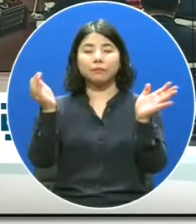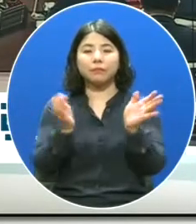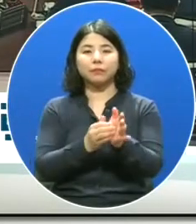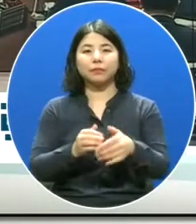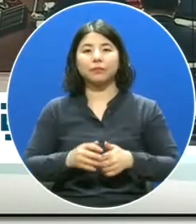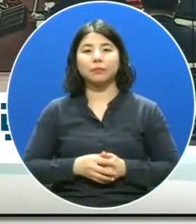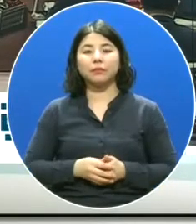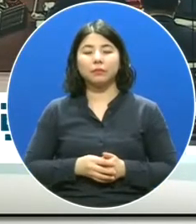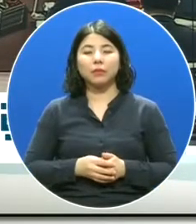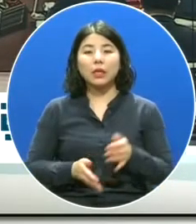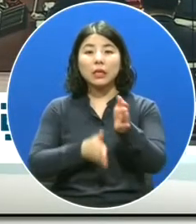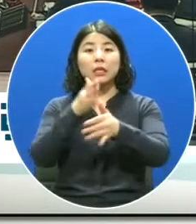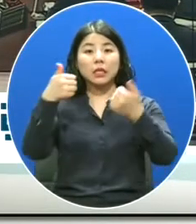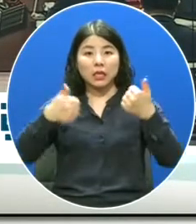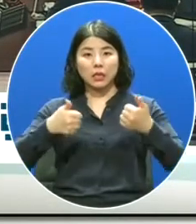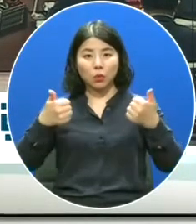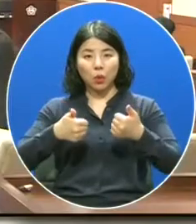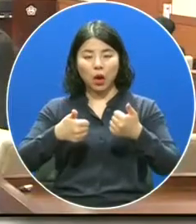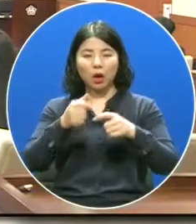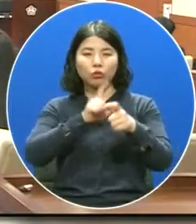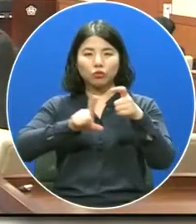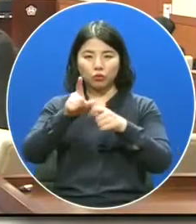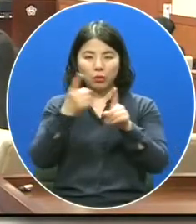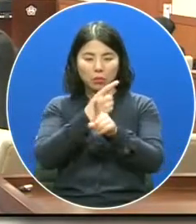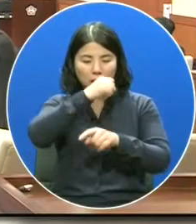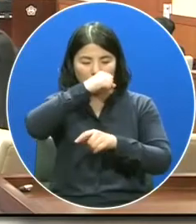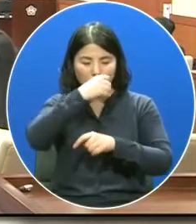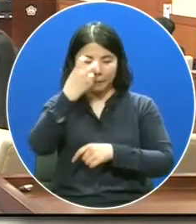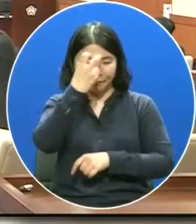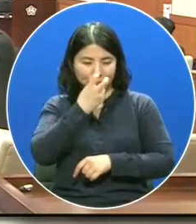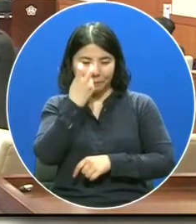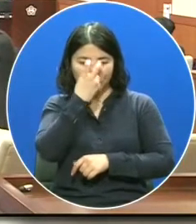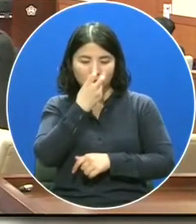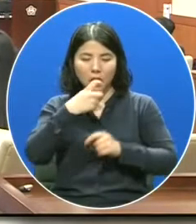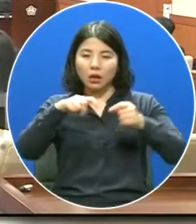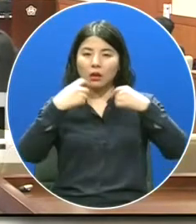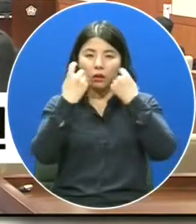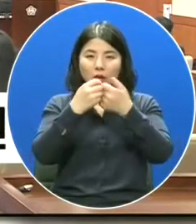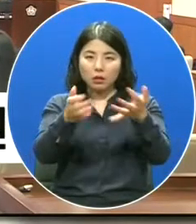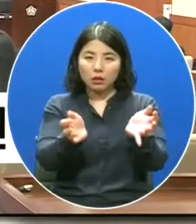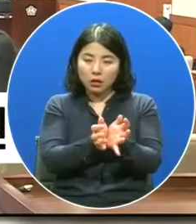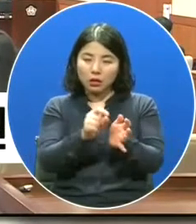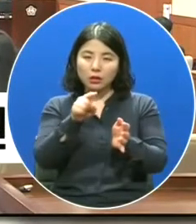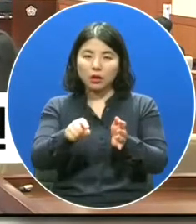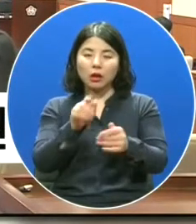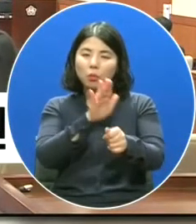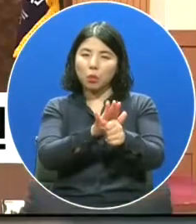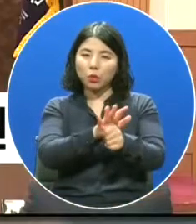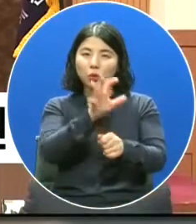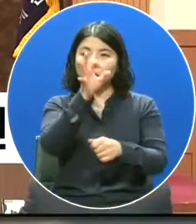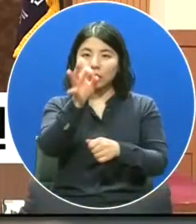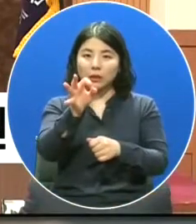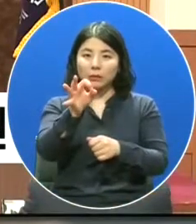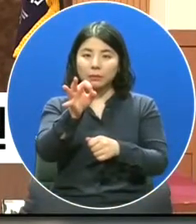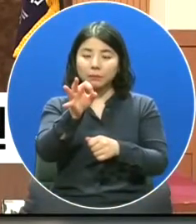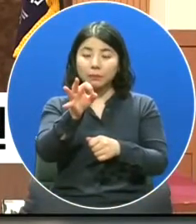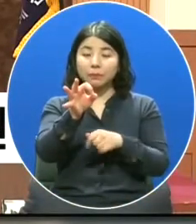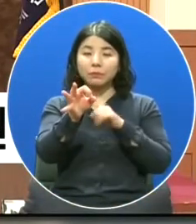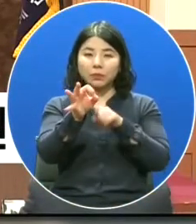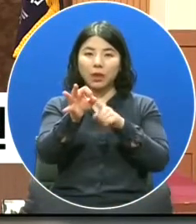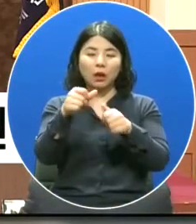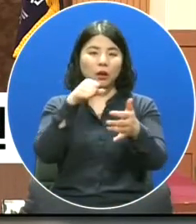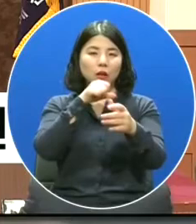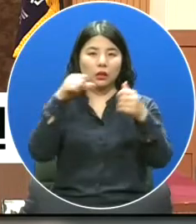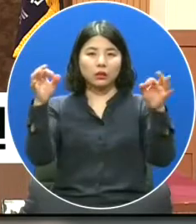있었습니다. 시의회에서 추경안을 심사하면서 민간 부문의 경상 자본 보조 사업비, 이른바